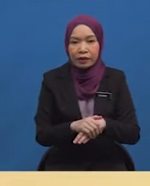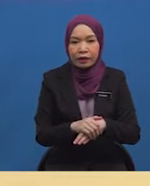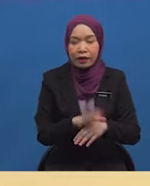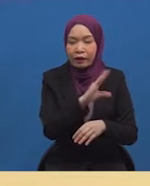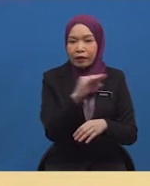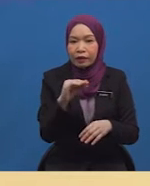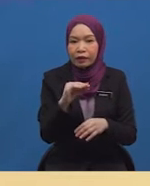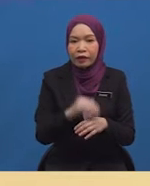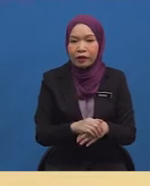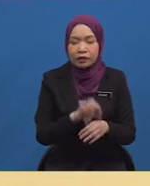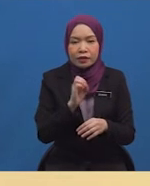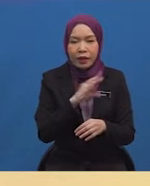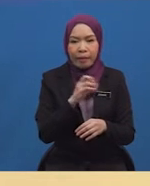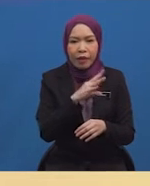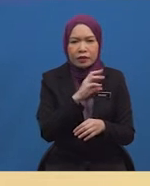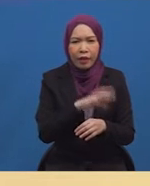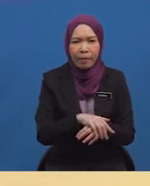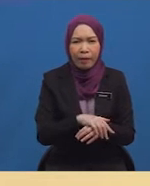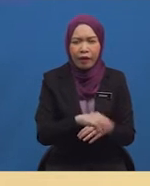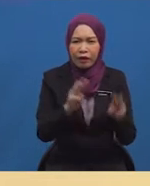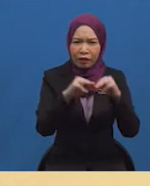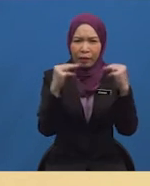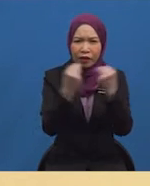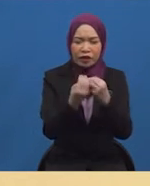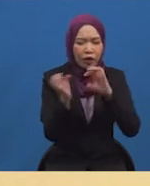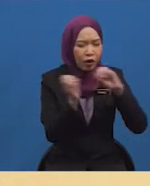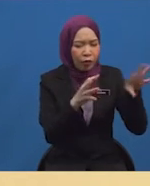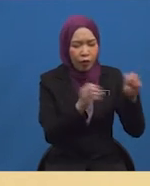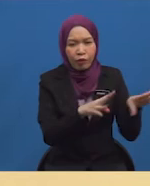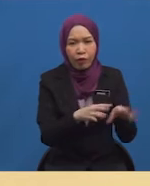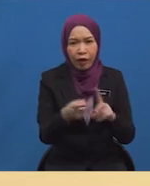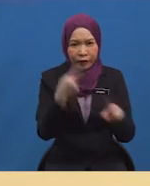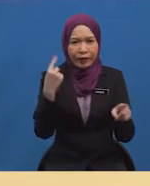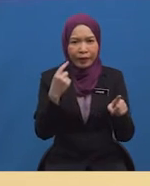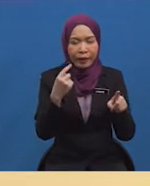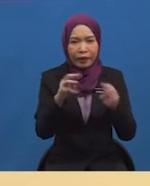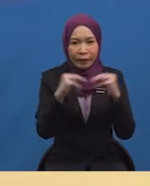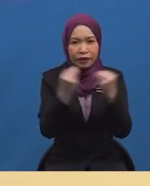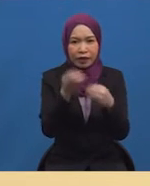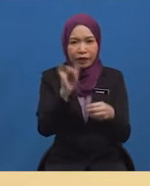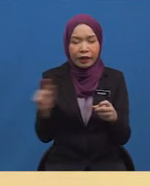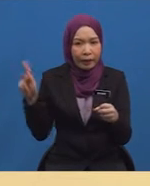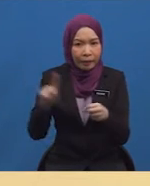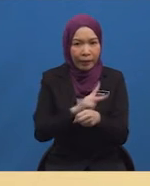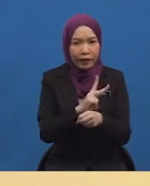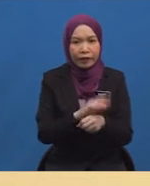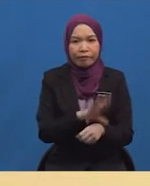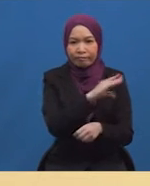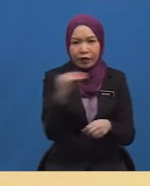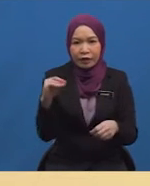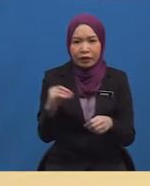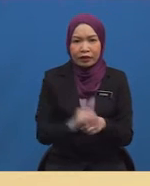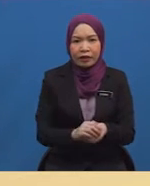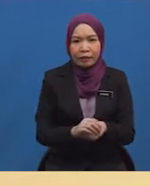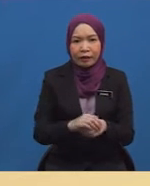dari longgokan sampah yang dibuang oleh penduduk yang semakin padat. Akhir sekali, peningkatan suhu